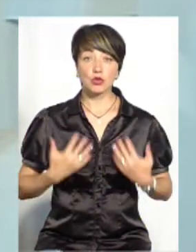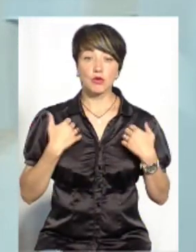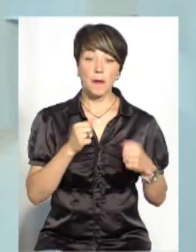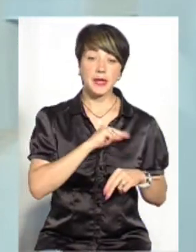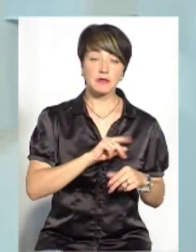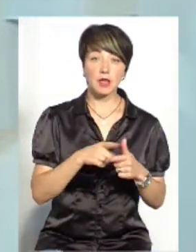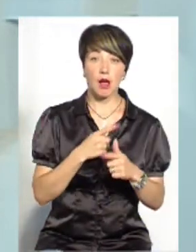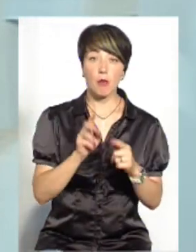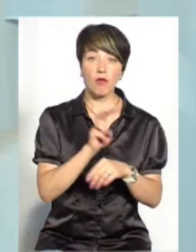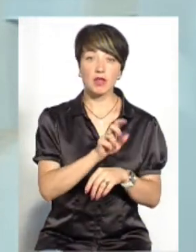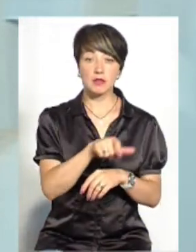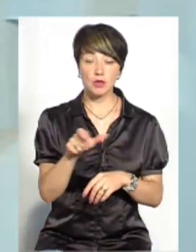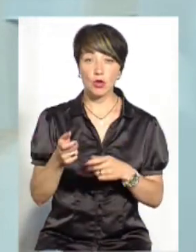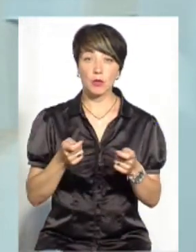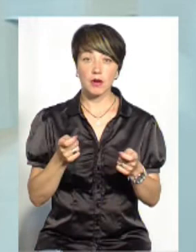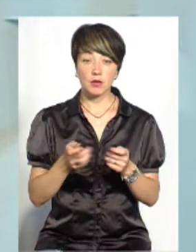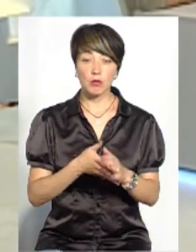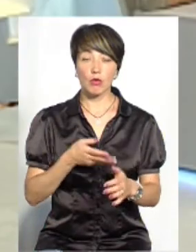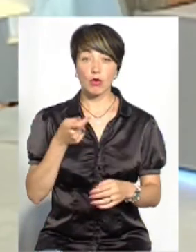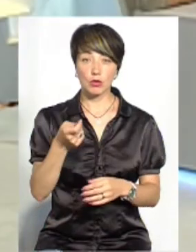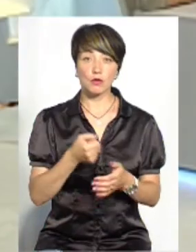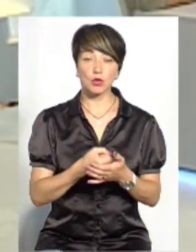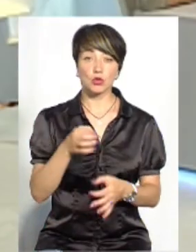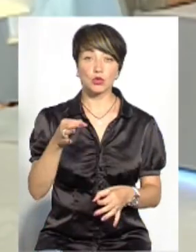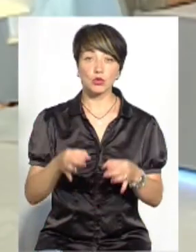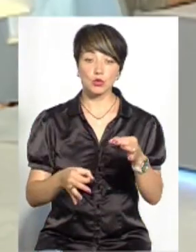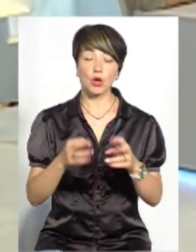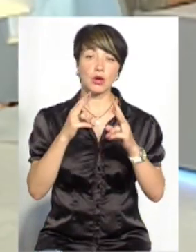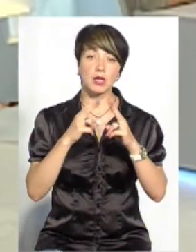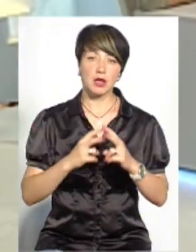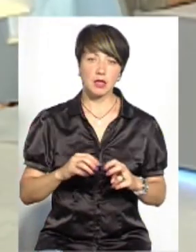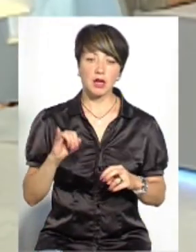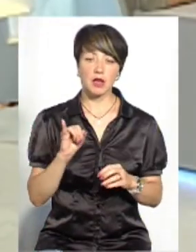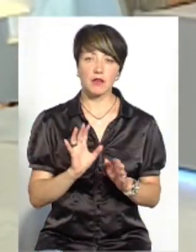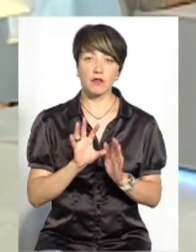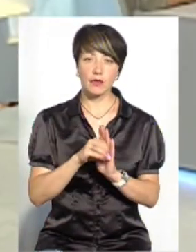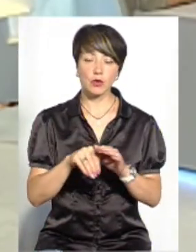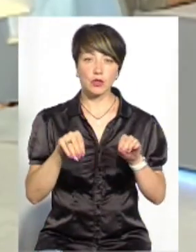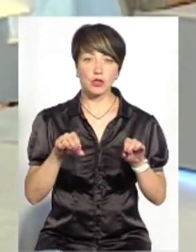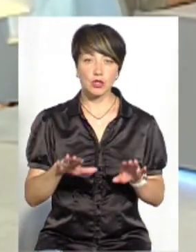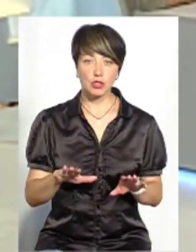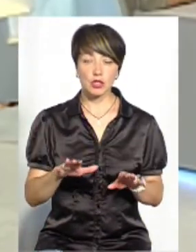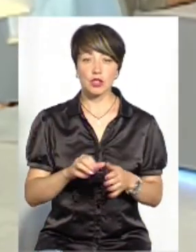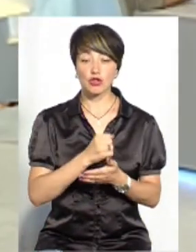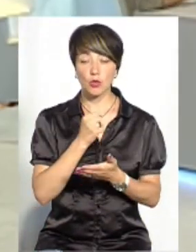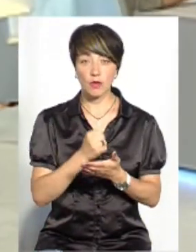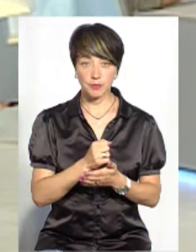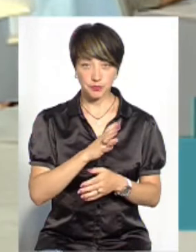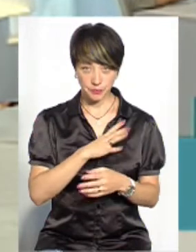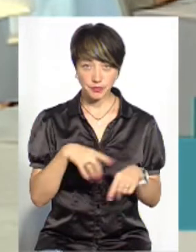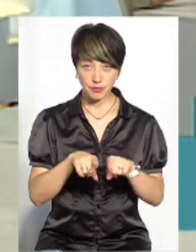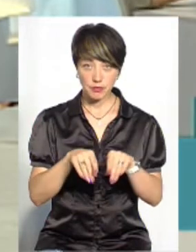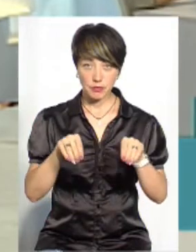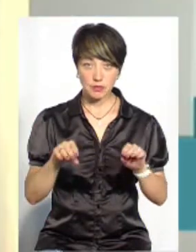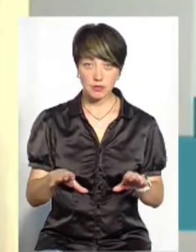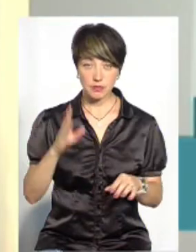або відвідувачів, управління подає позов до суду, суд розглядає і виносить вже рішення чи ухвалу. Було такі